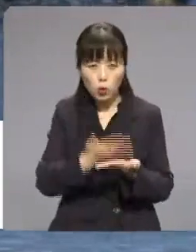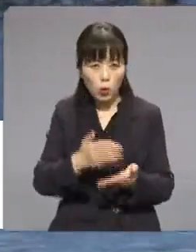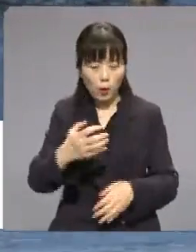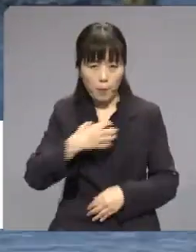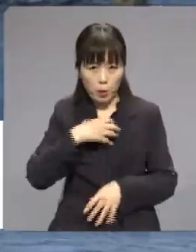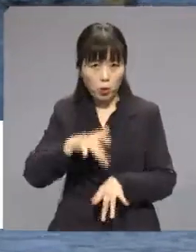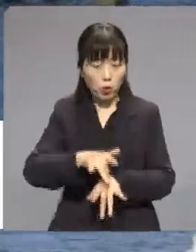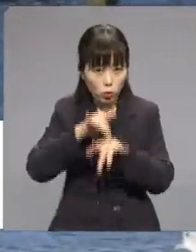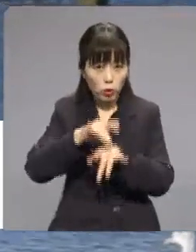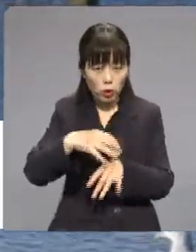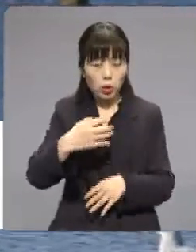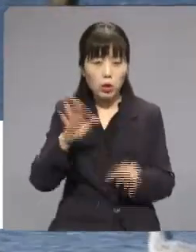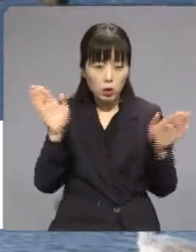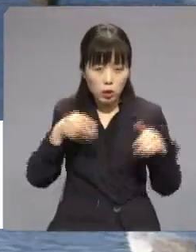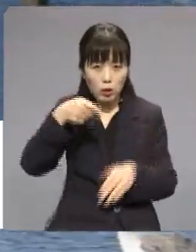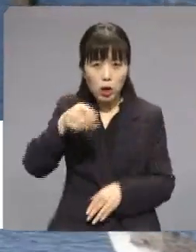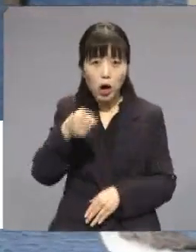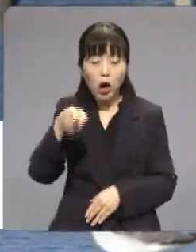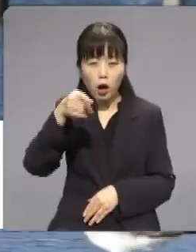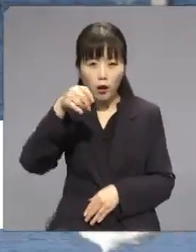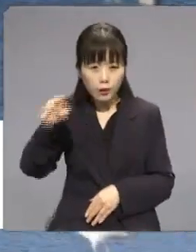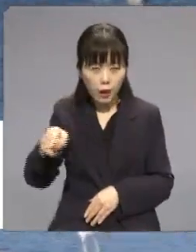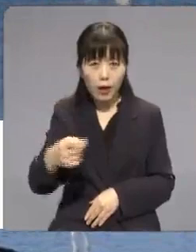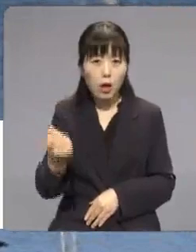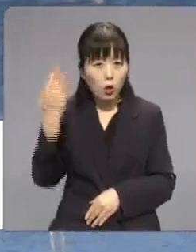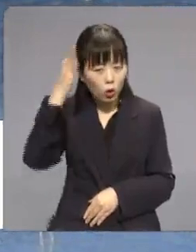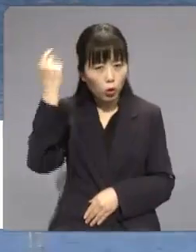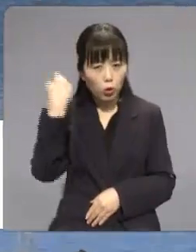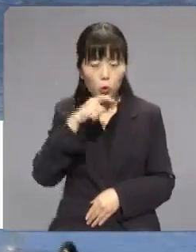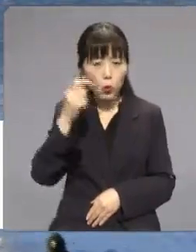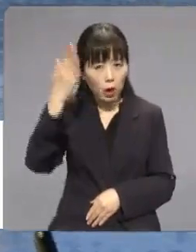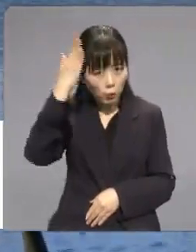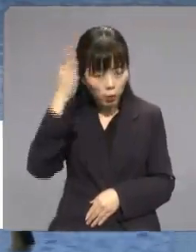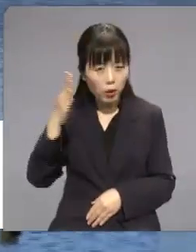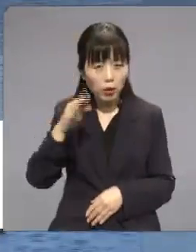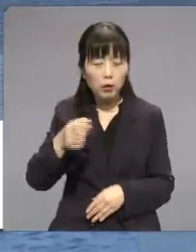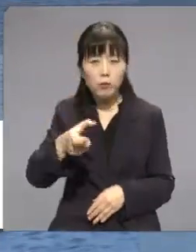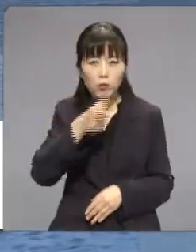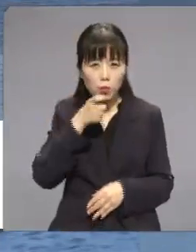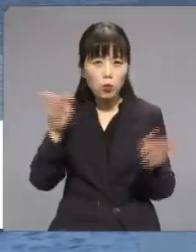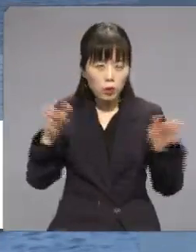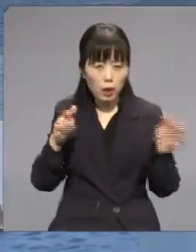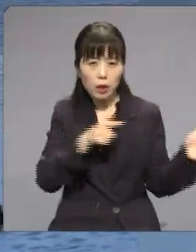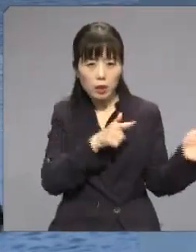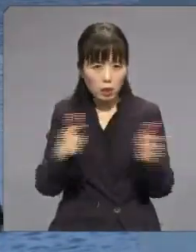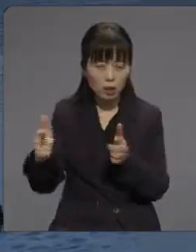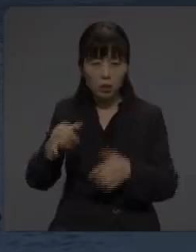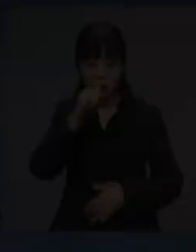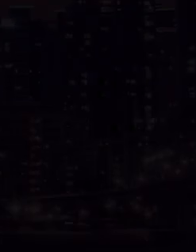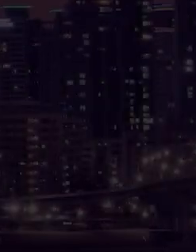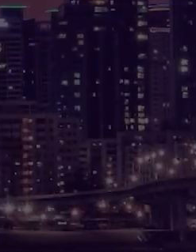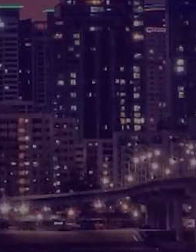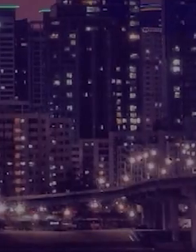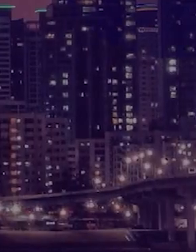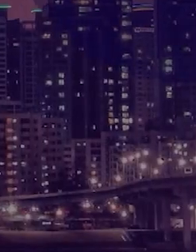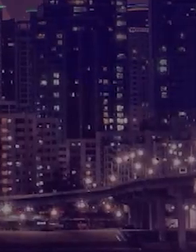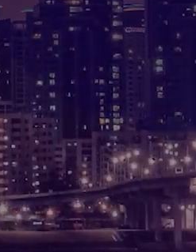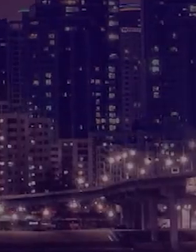위기 조류는 저어새 노랑부리 백로 검은 머리 물대 알락꼬리 마도요 등입니다